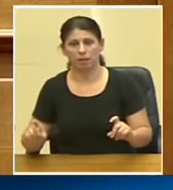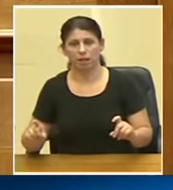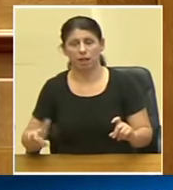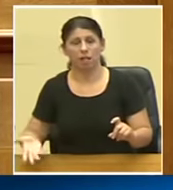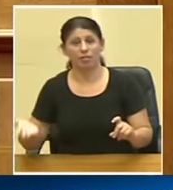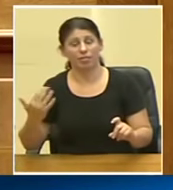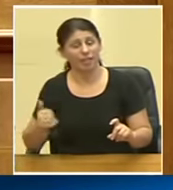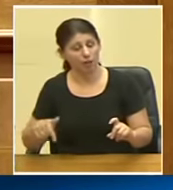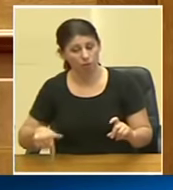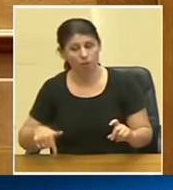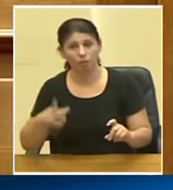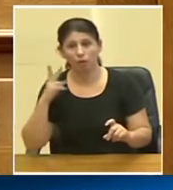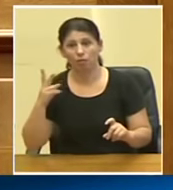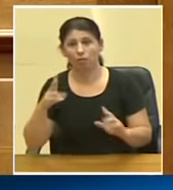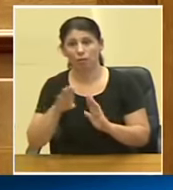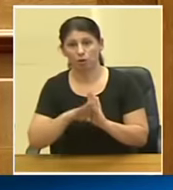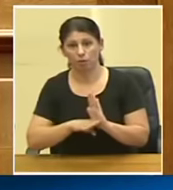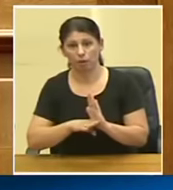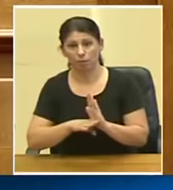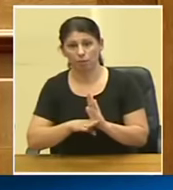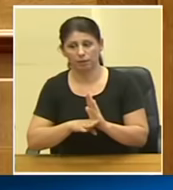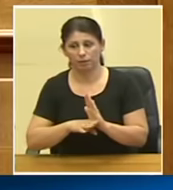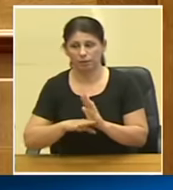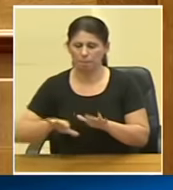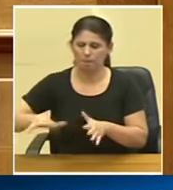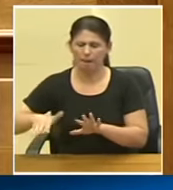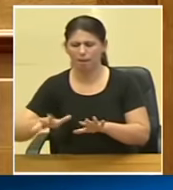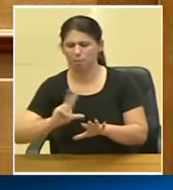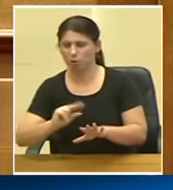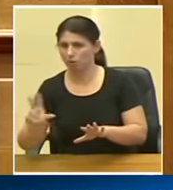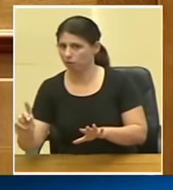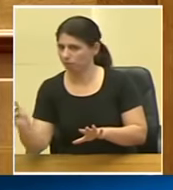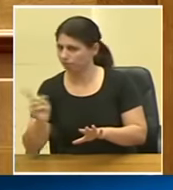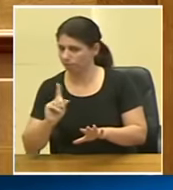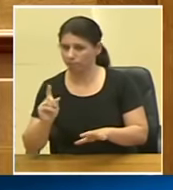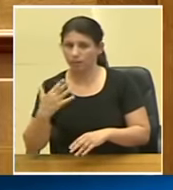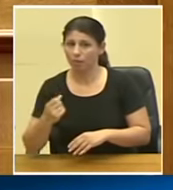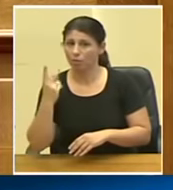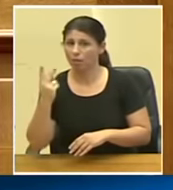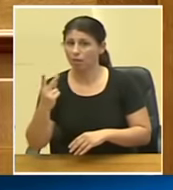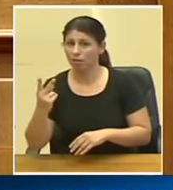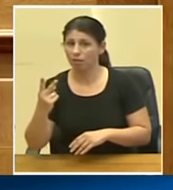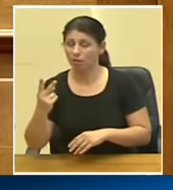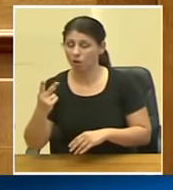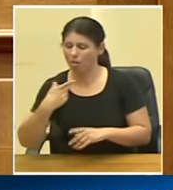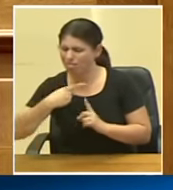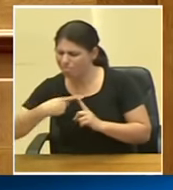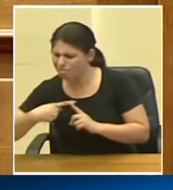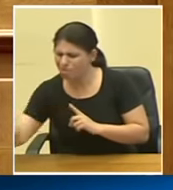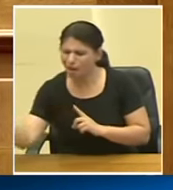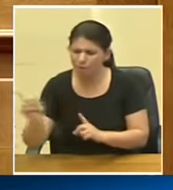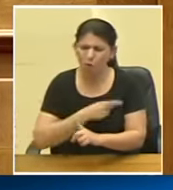έχουμε εδώ δύο προγράμματα πάνω-κάτω το ίδιο. Έχουμε δύο αντιπαραθετικά